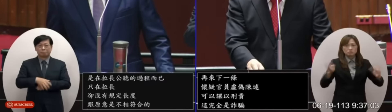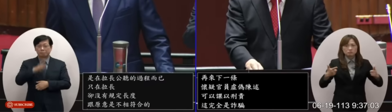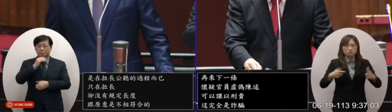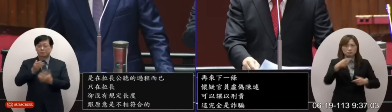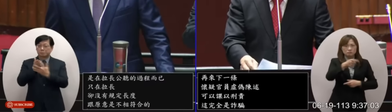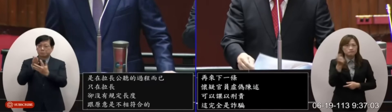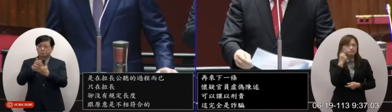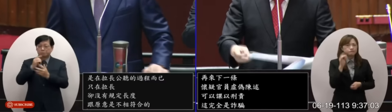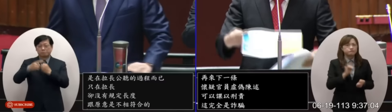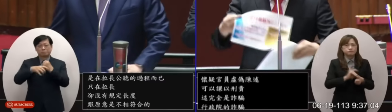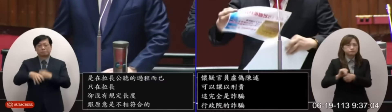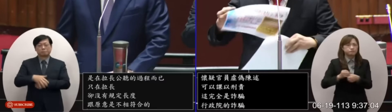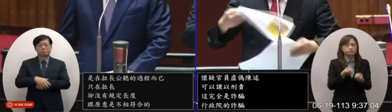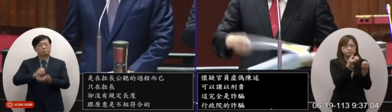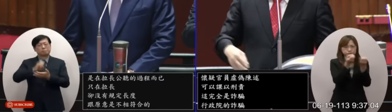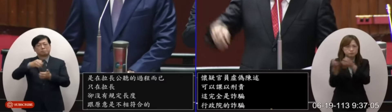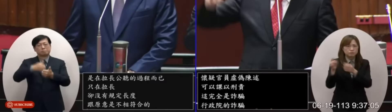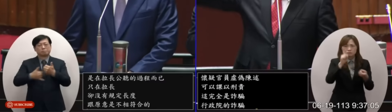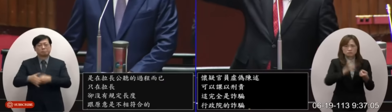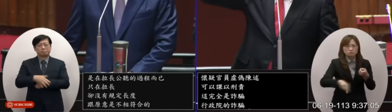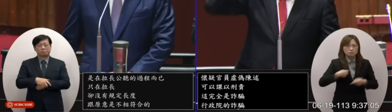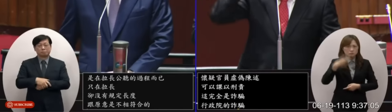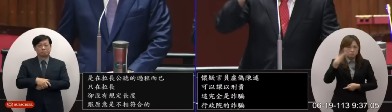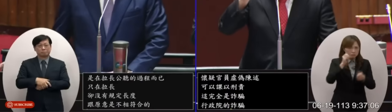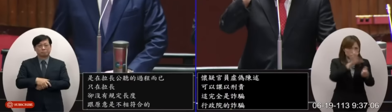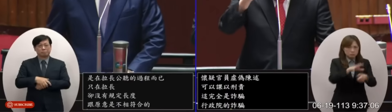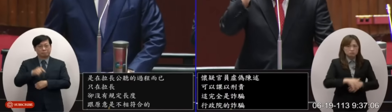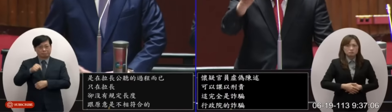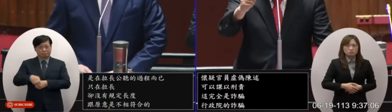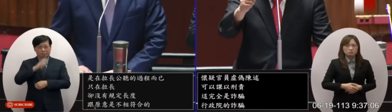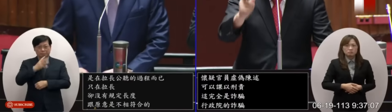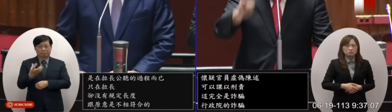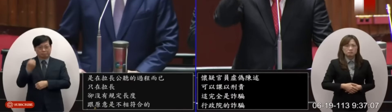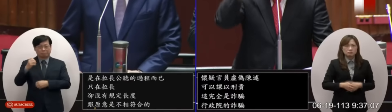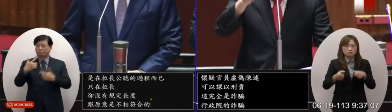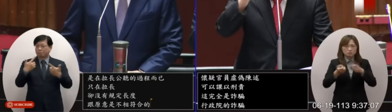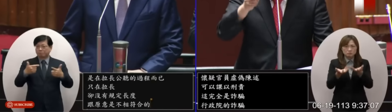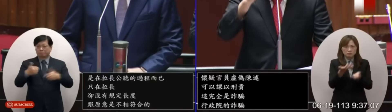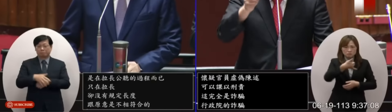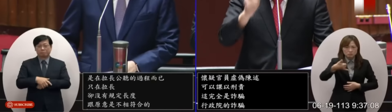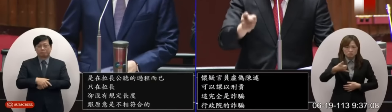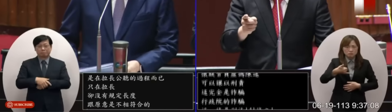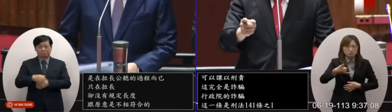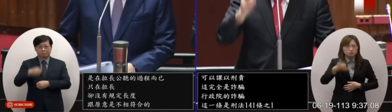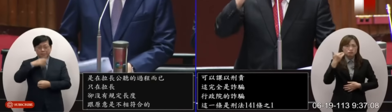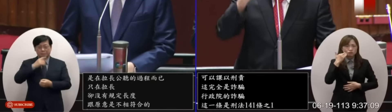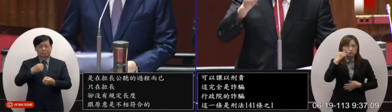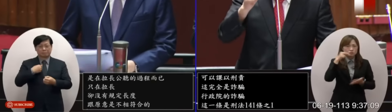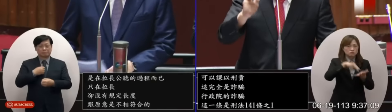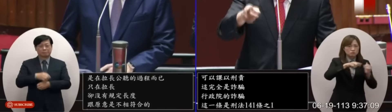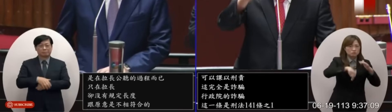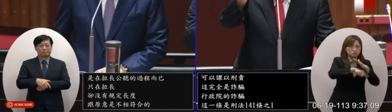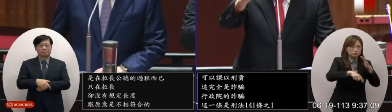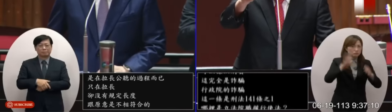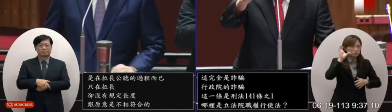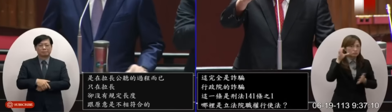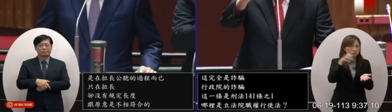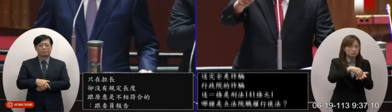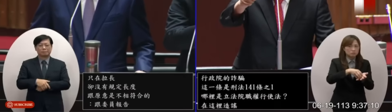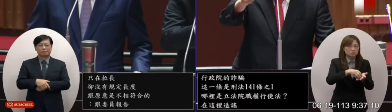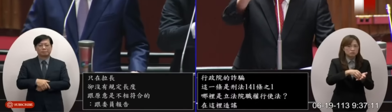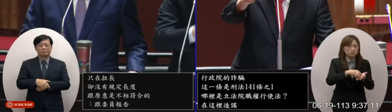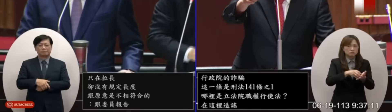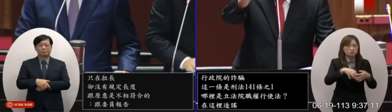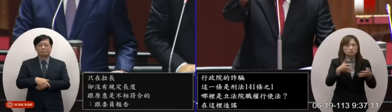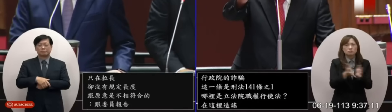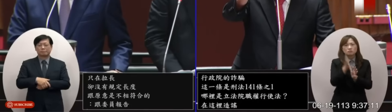再次的强调，再次强调， 这个 公务员 不是 在立法院听证，请 咨询